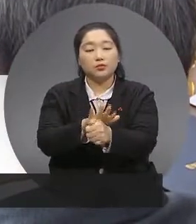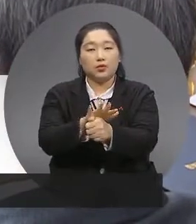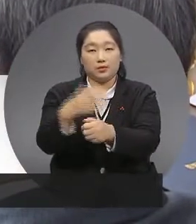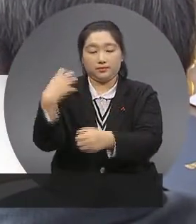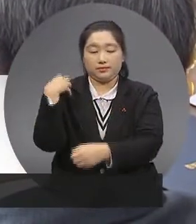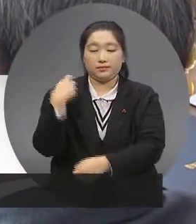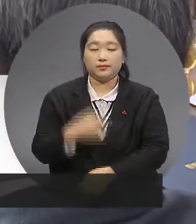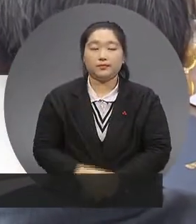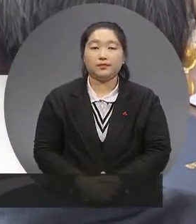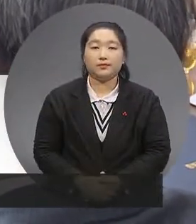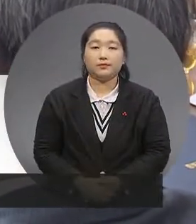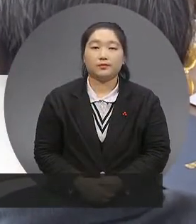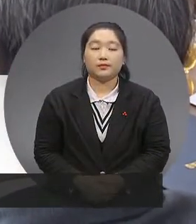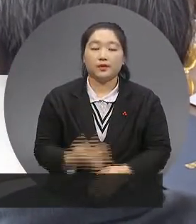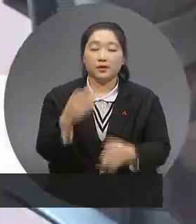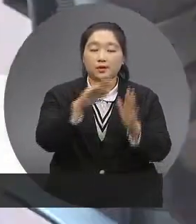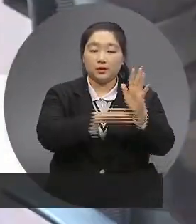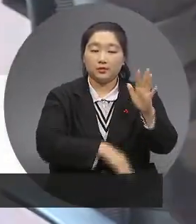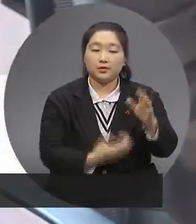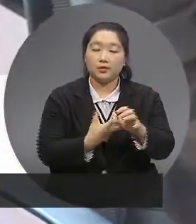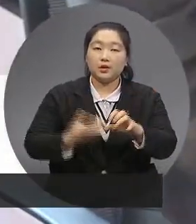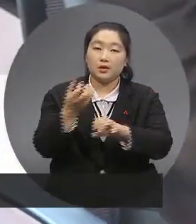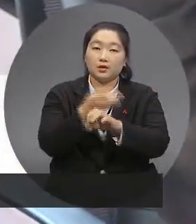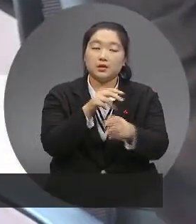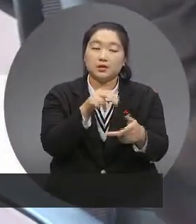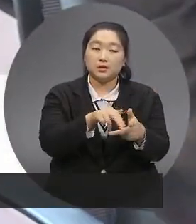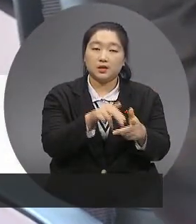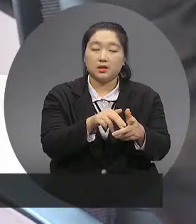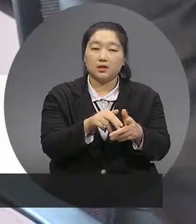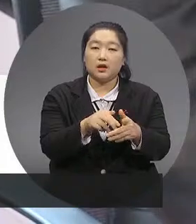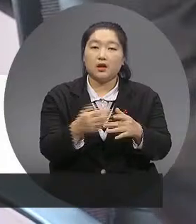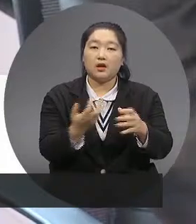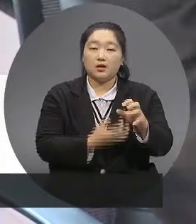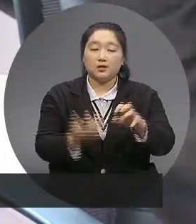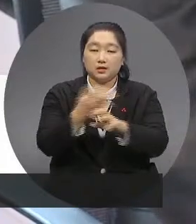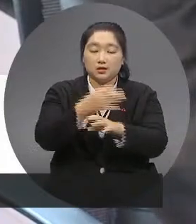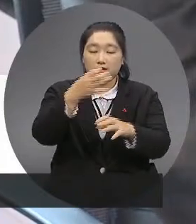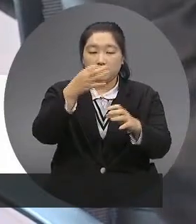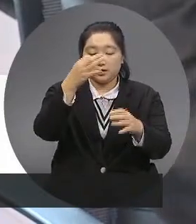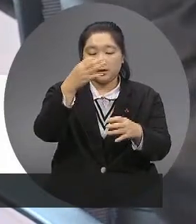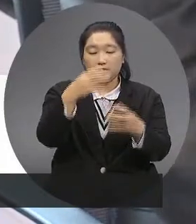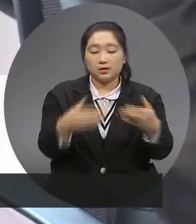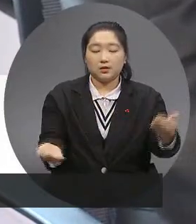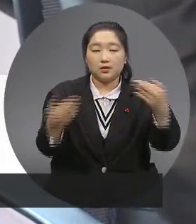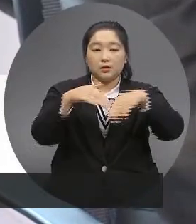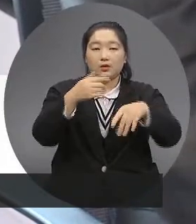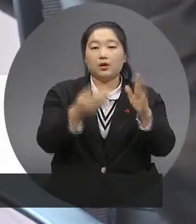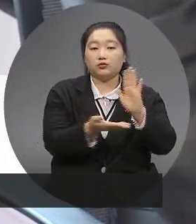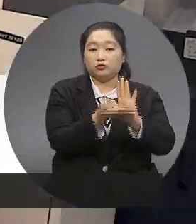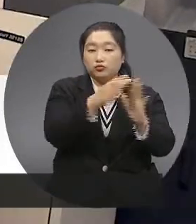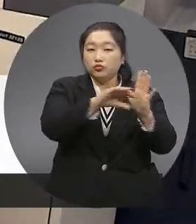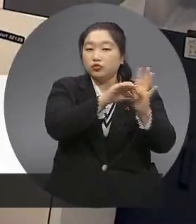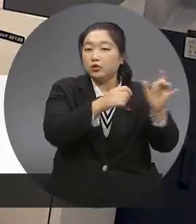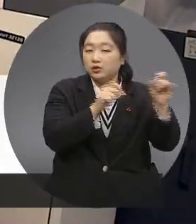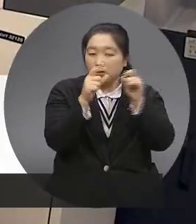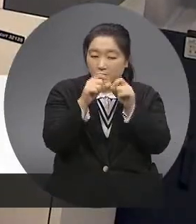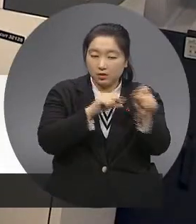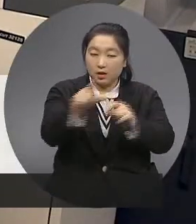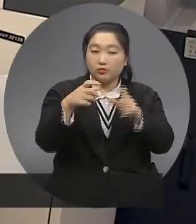됩니다. 한편 남부권 혁신지원센터는 혁신기관이 도내 중부권에 집중돼